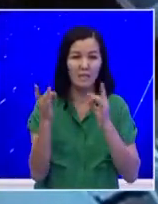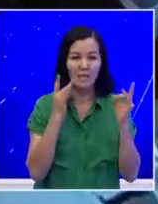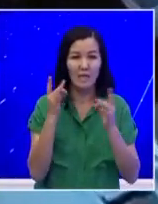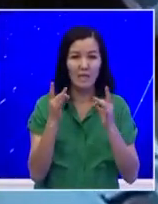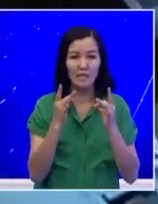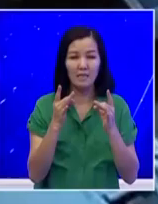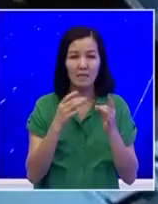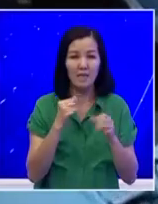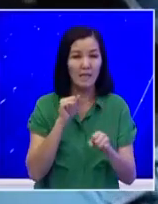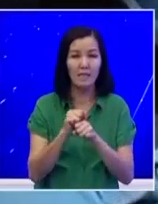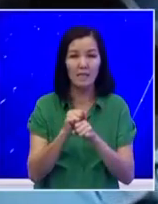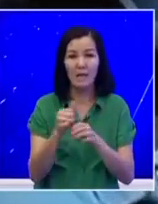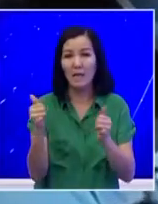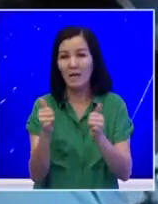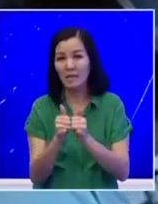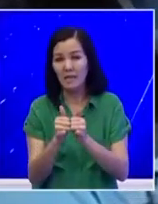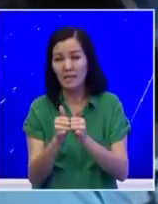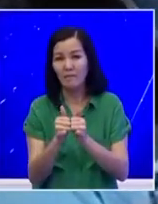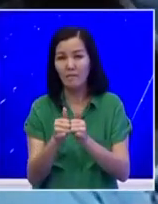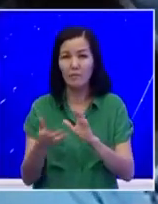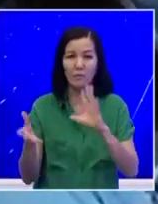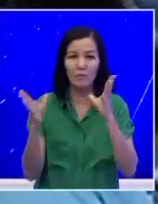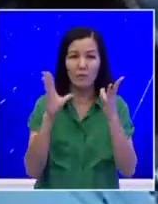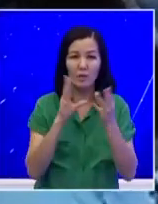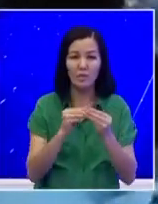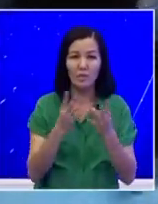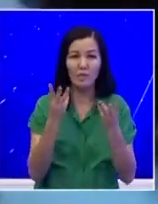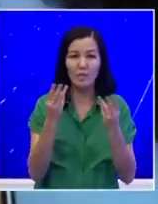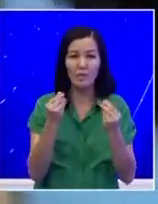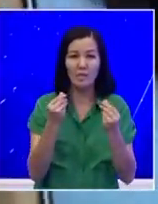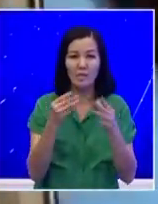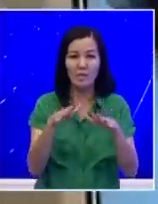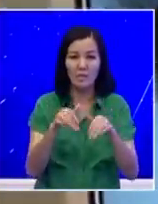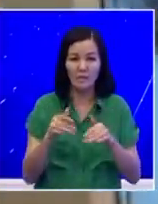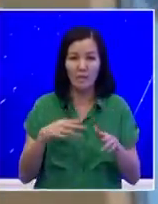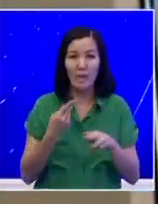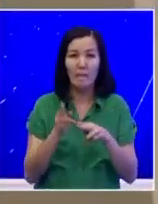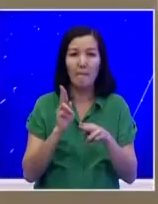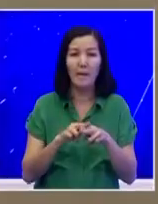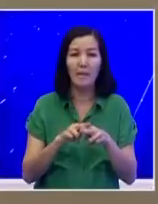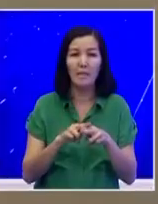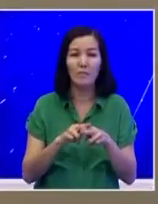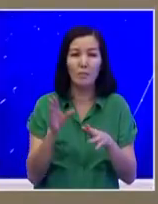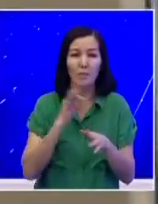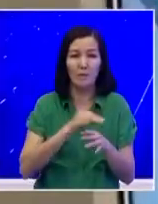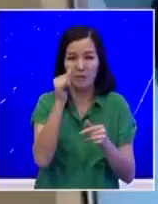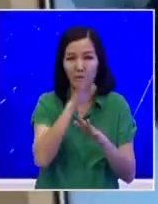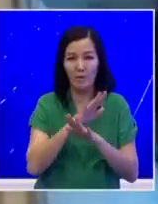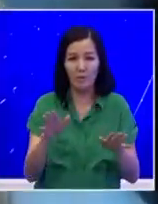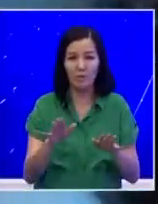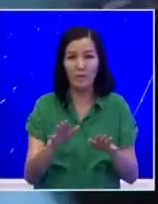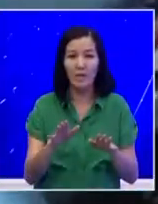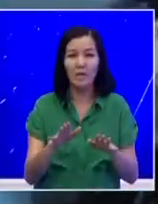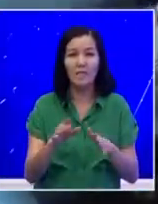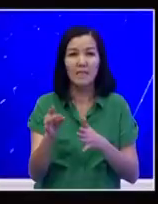но их это не остановило. Правда, оказалось, что всю наличность на ночь изымают. Поэтому поживаться в этом супермаркете грабителям не